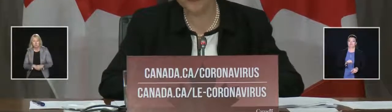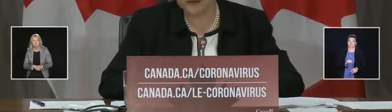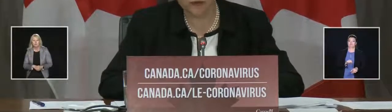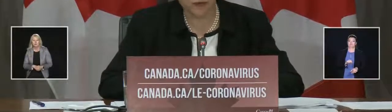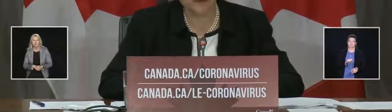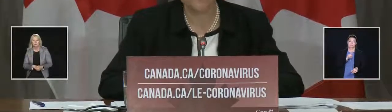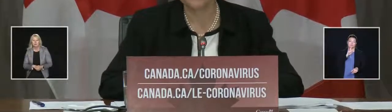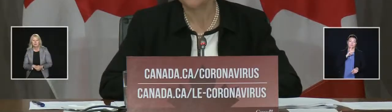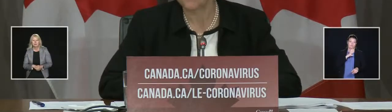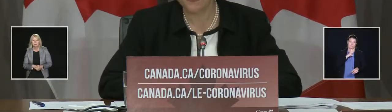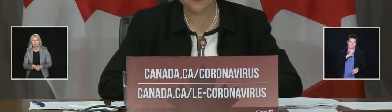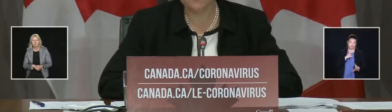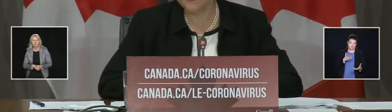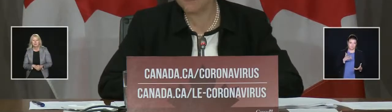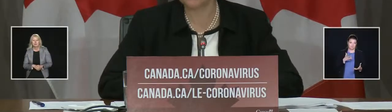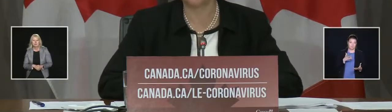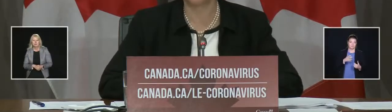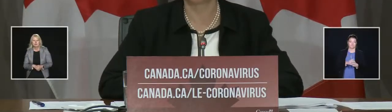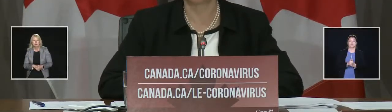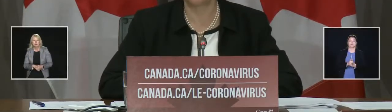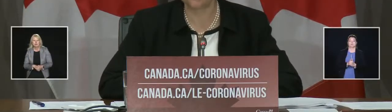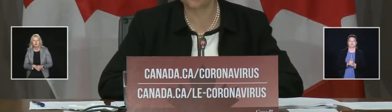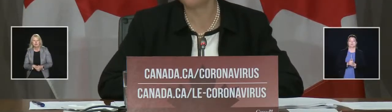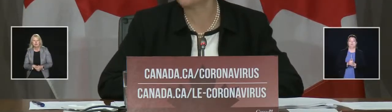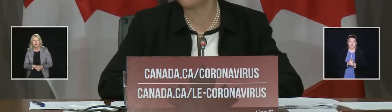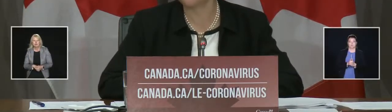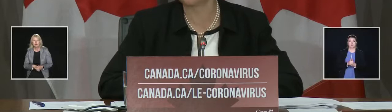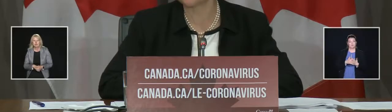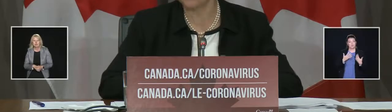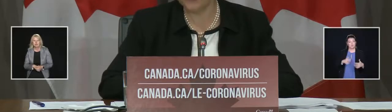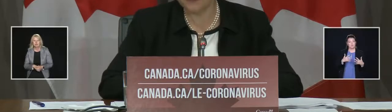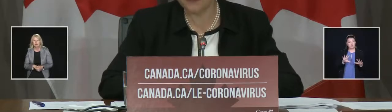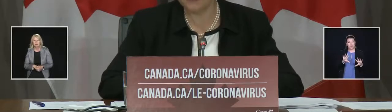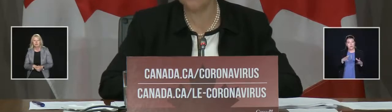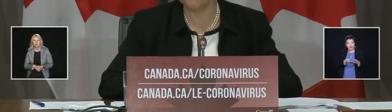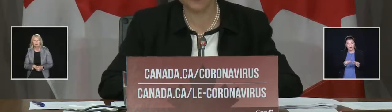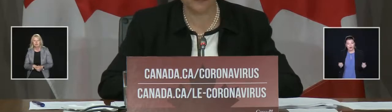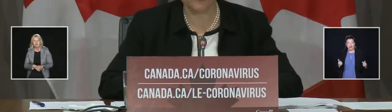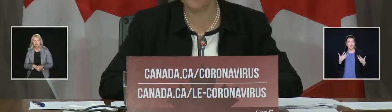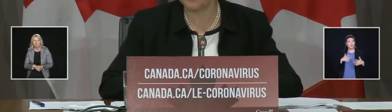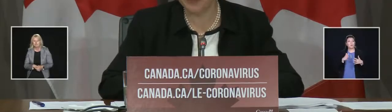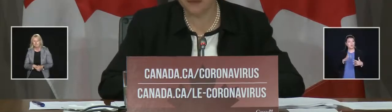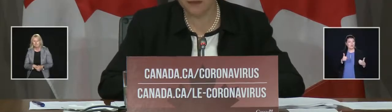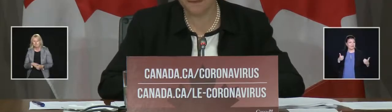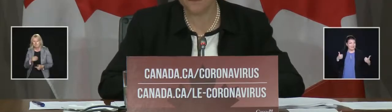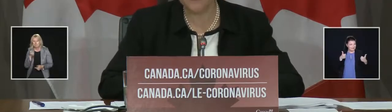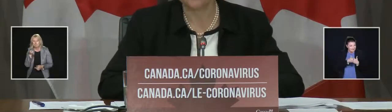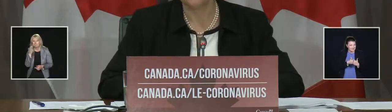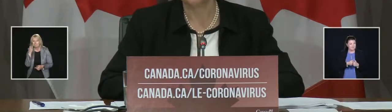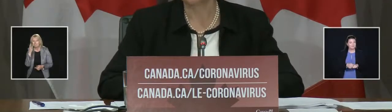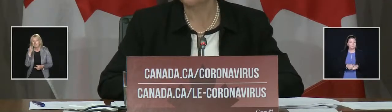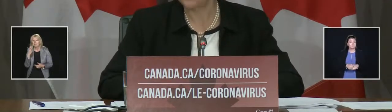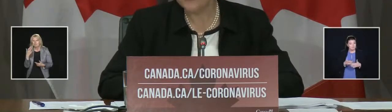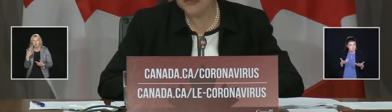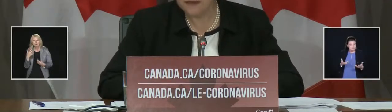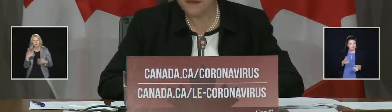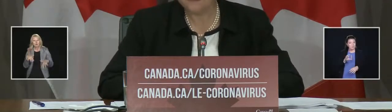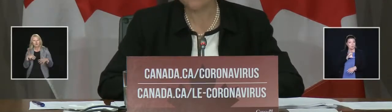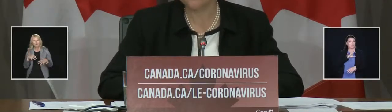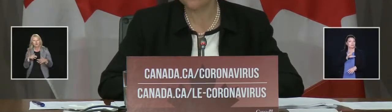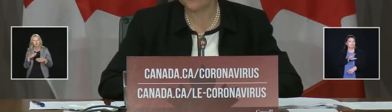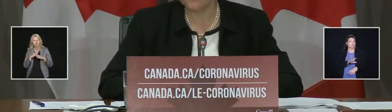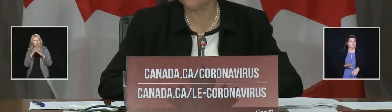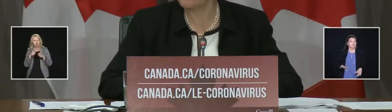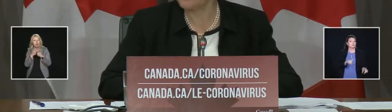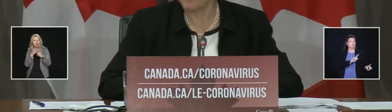notre gouvernement et évidemment pour les forces policières dans notre pays. Je peux aussi